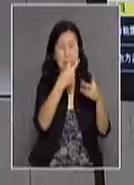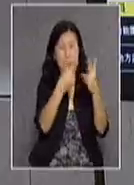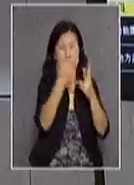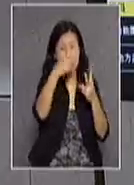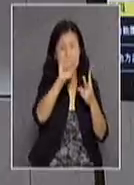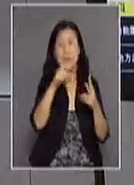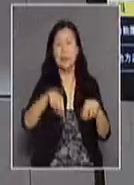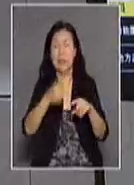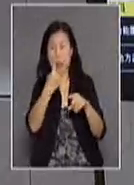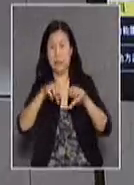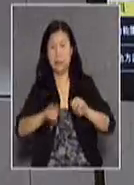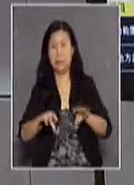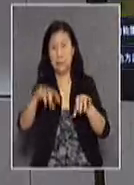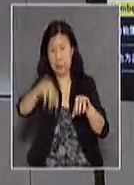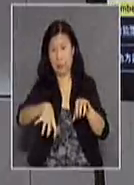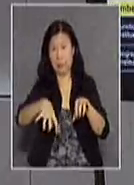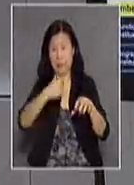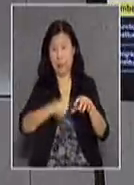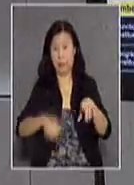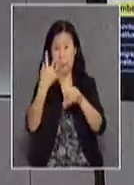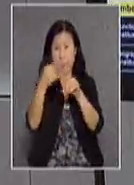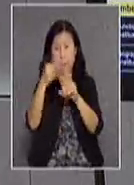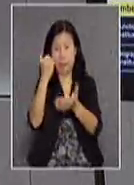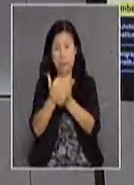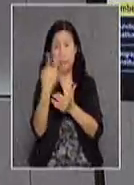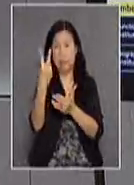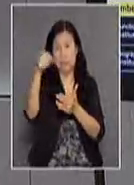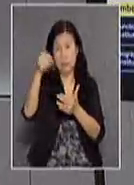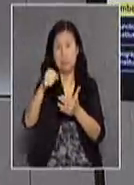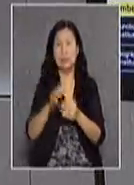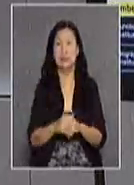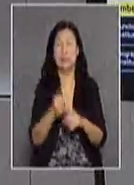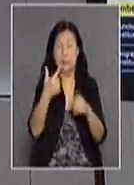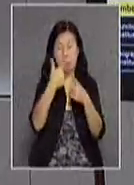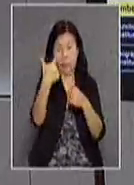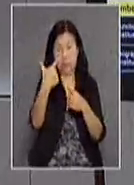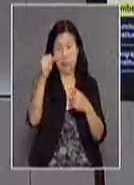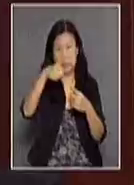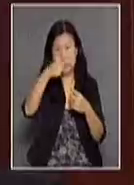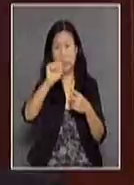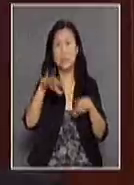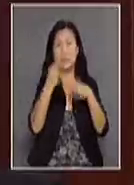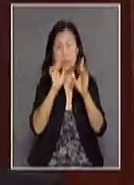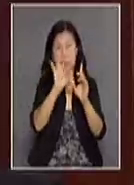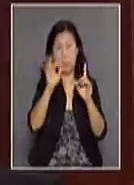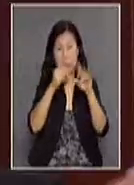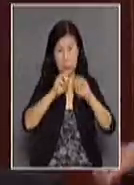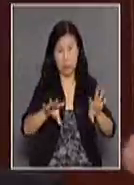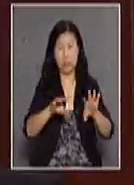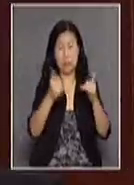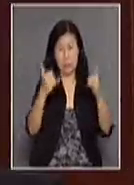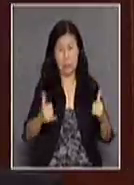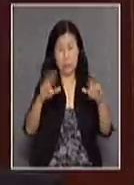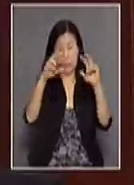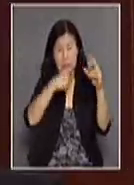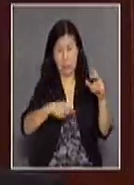1位棄權。分區直接選舉產生的議員13位出席，2位贊成，8位反對，冇人棄權。議題未獲得兩部分在席委